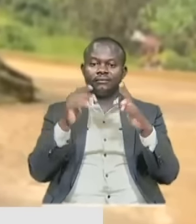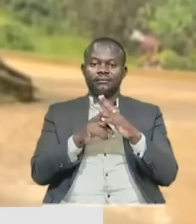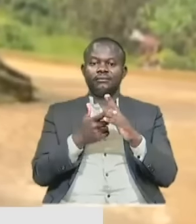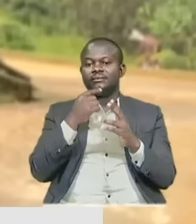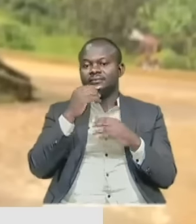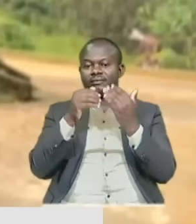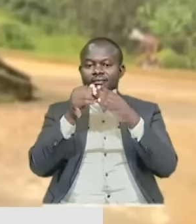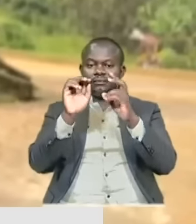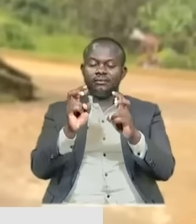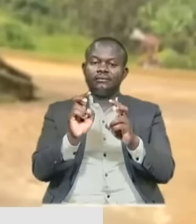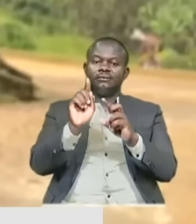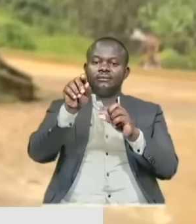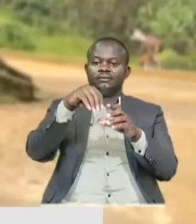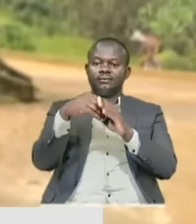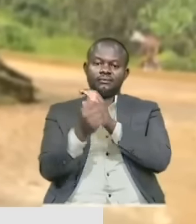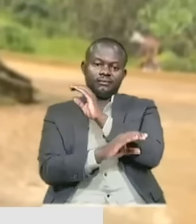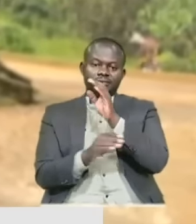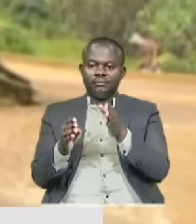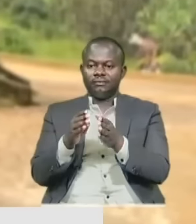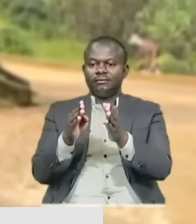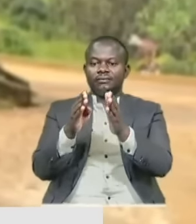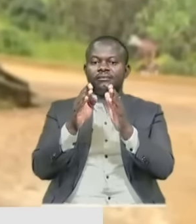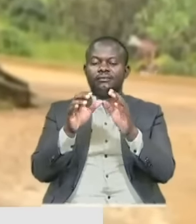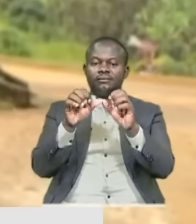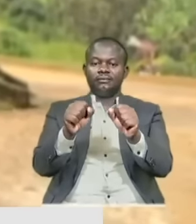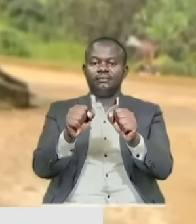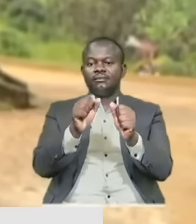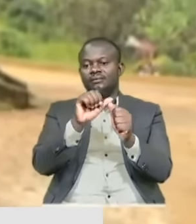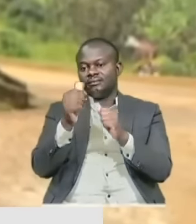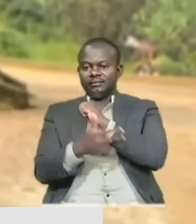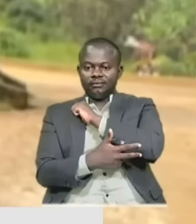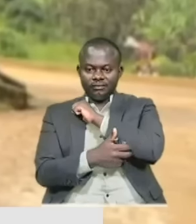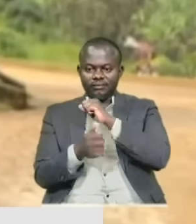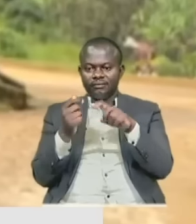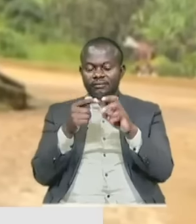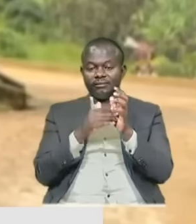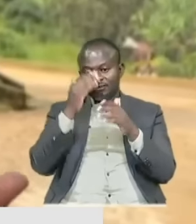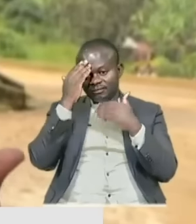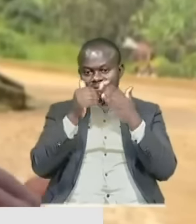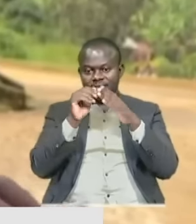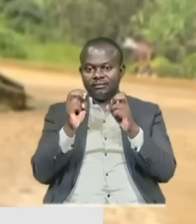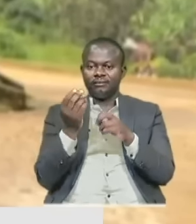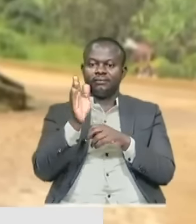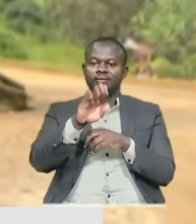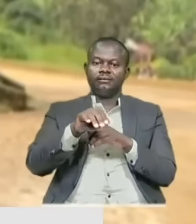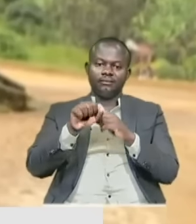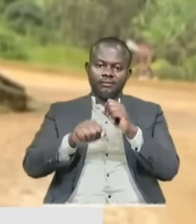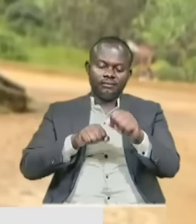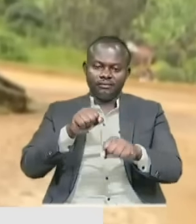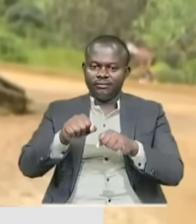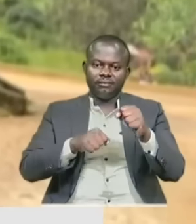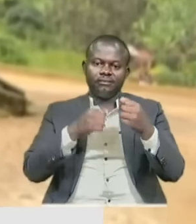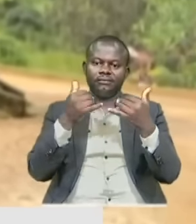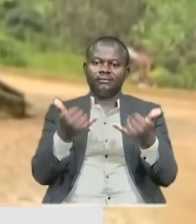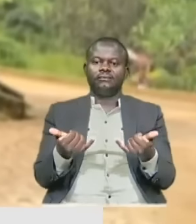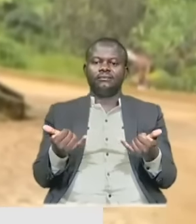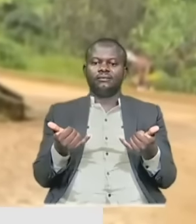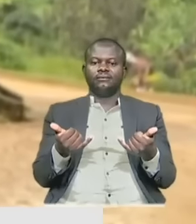ko bagiye kujya bajya mu muhanda bamwe bagatera kace abandi bakiba ariko kwa ko bagarutse banyonga nyine ubwo kumva ko